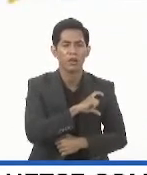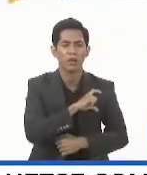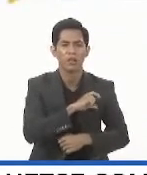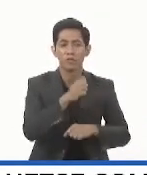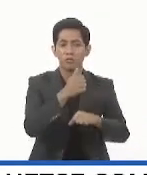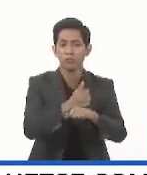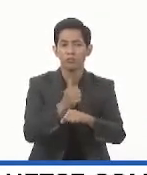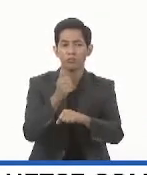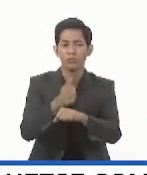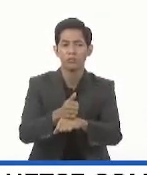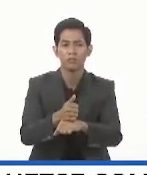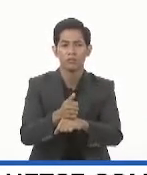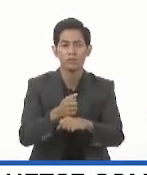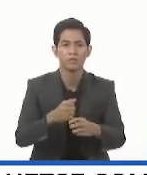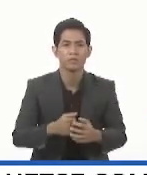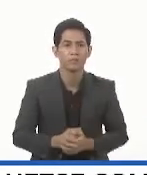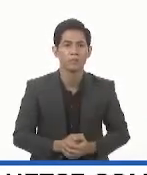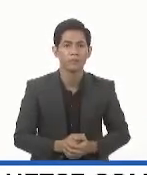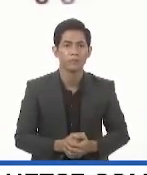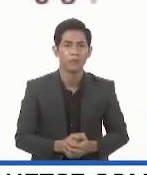lahat halos ng mga